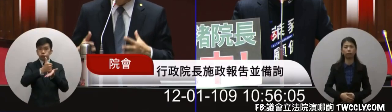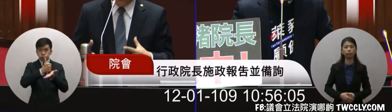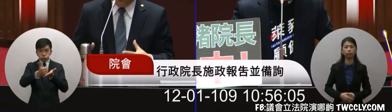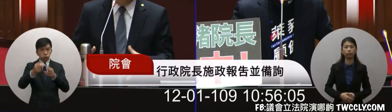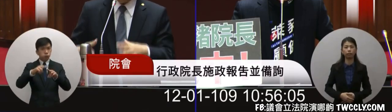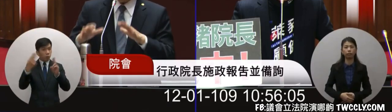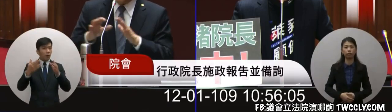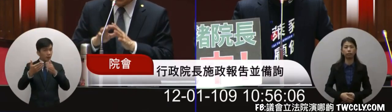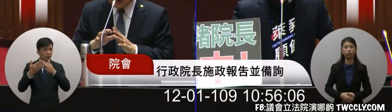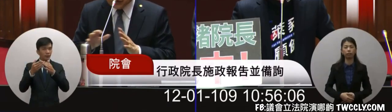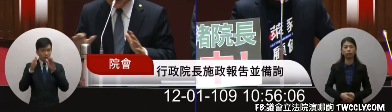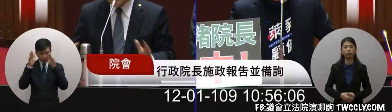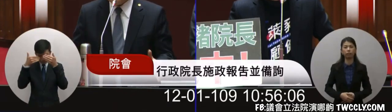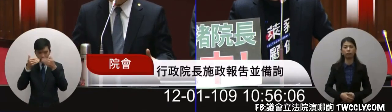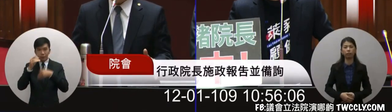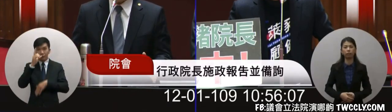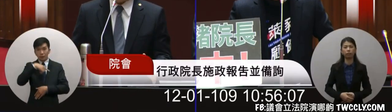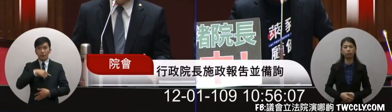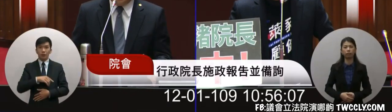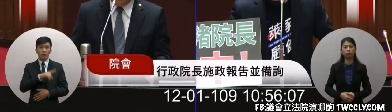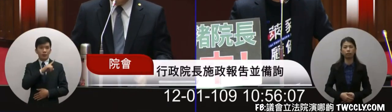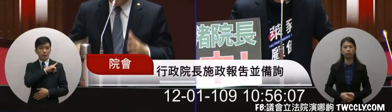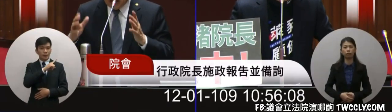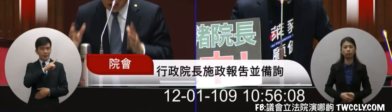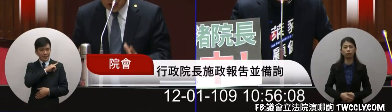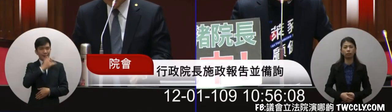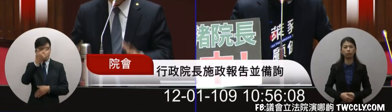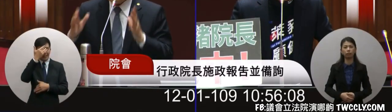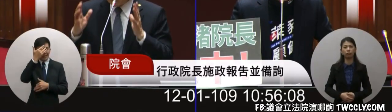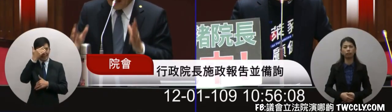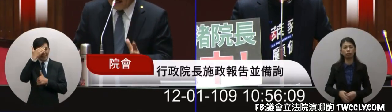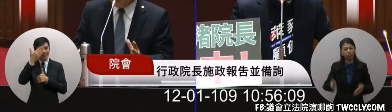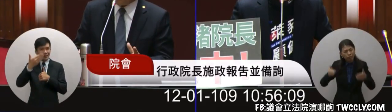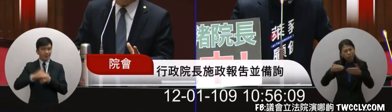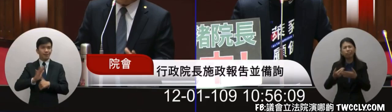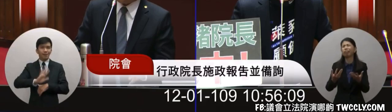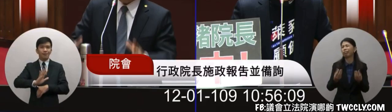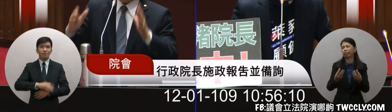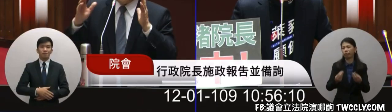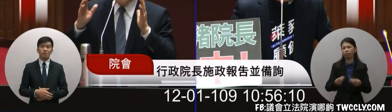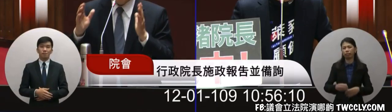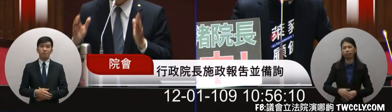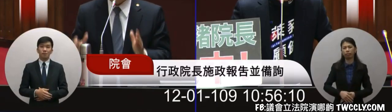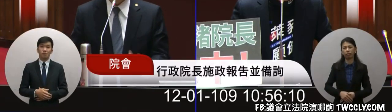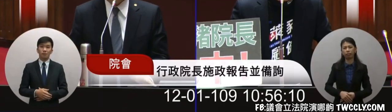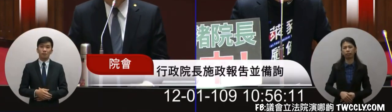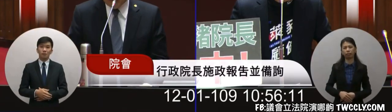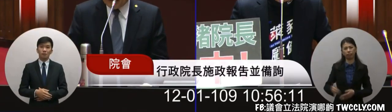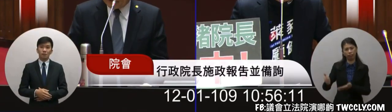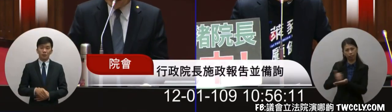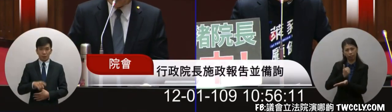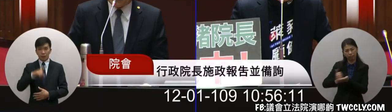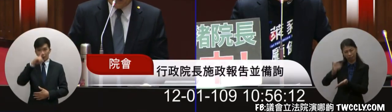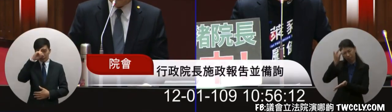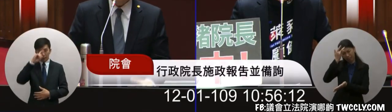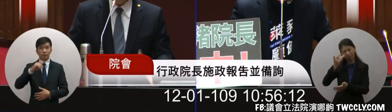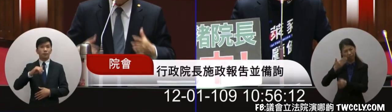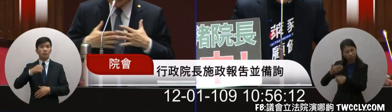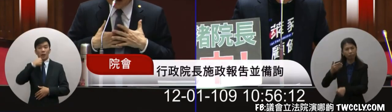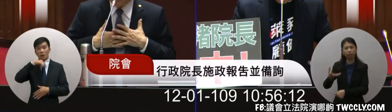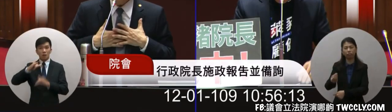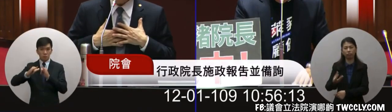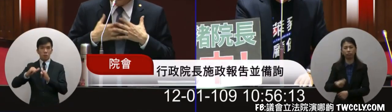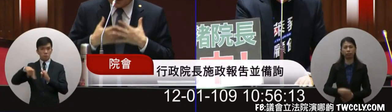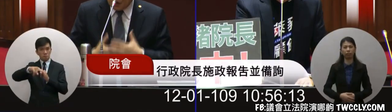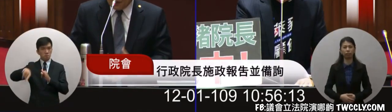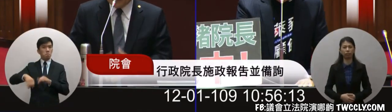锁国，不能自己定贸易障碍。 没有人要锁国， 虽然 没有人要定， 也要保护国人的健康，这